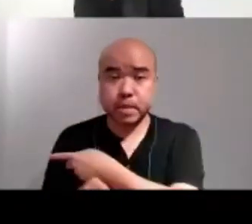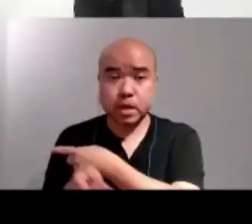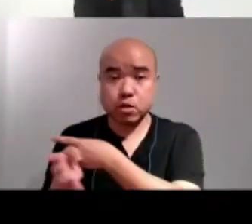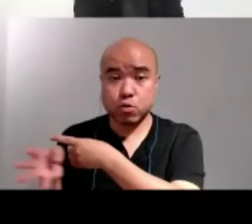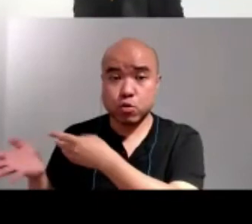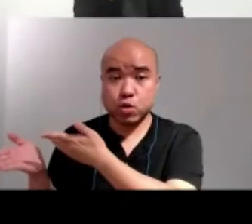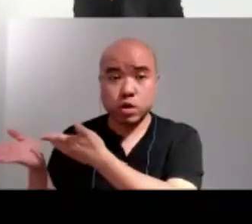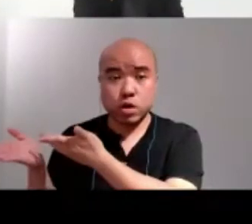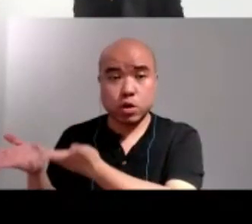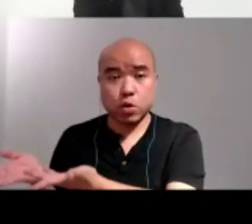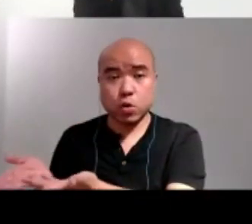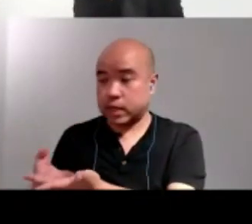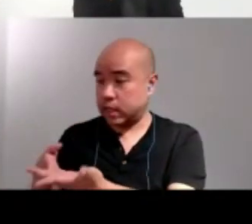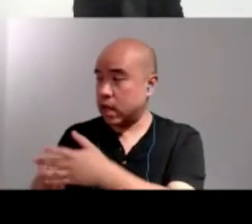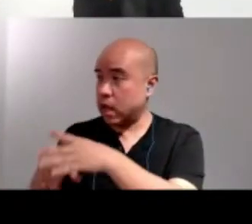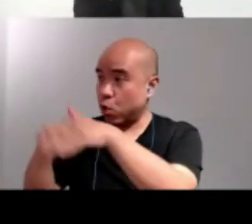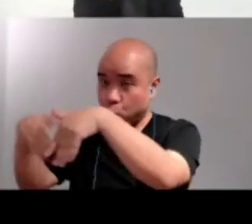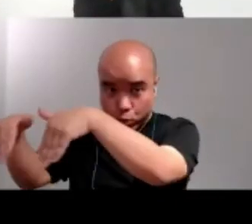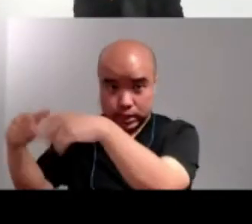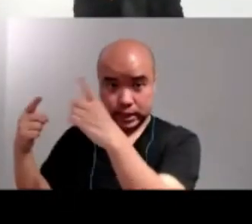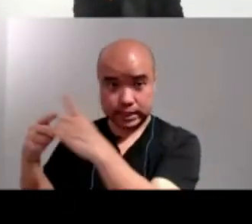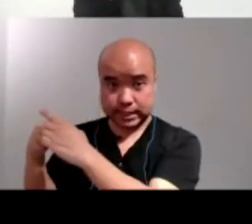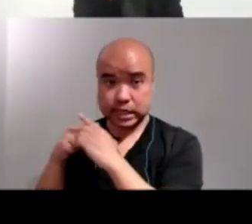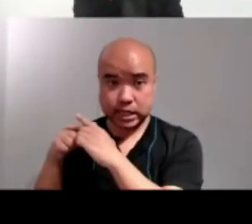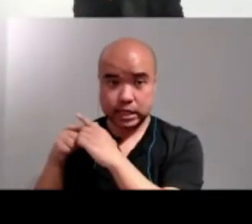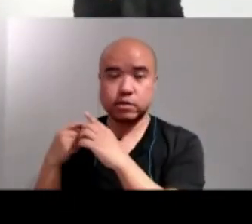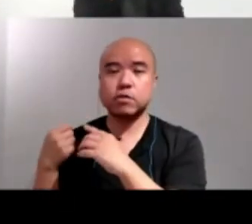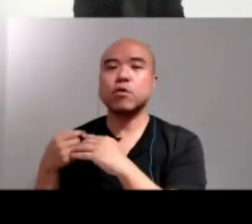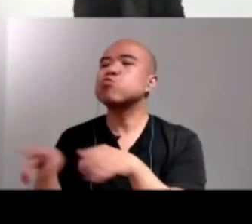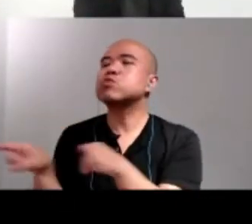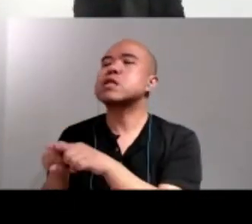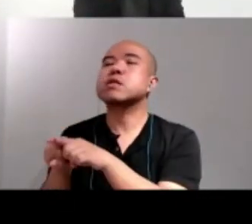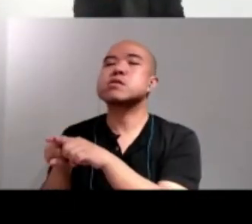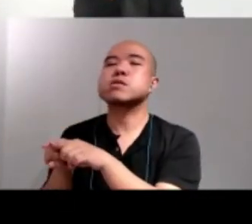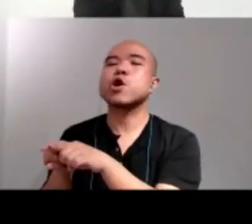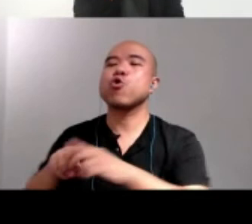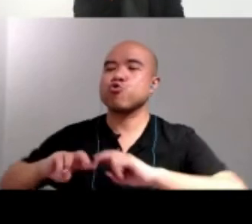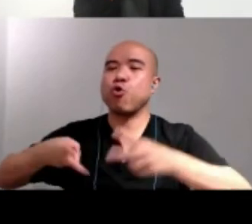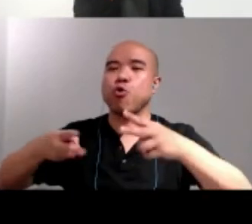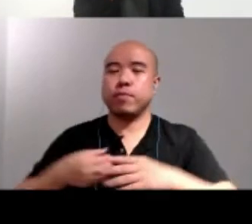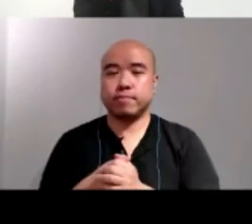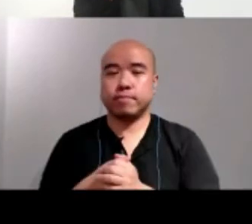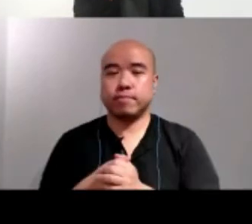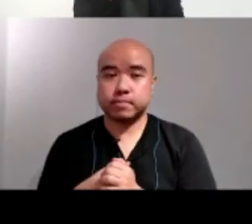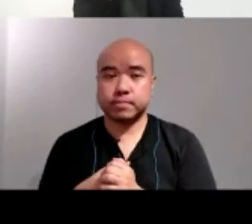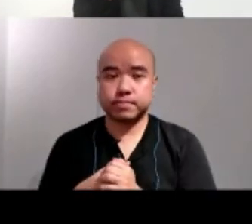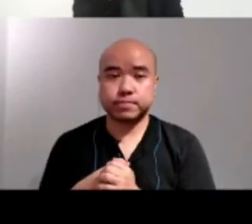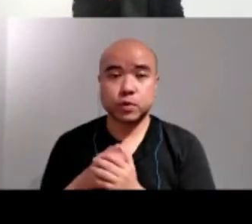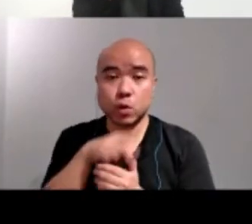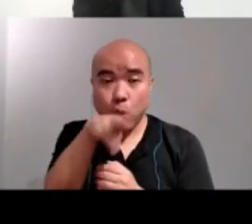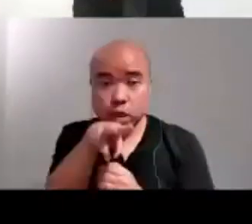comma 嘅一啲 hero， 冇咗佢哋實現唔到一啲改造。最後我們一些 caring company， 我們邀請